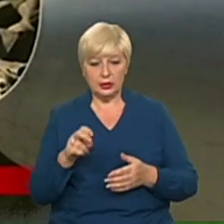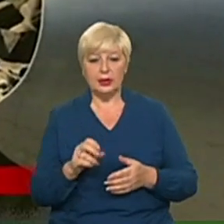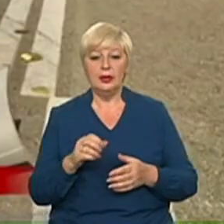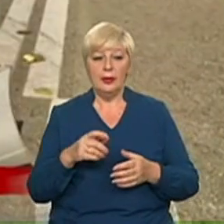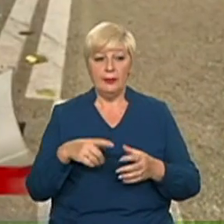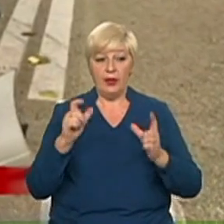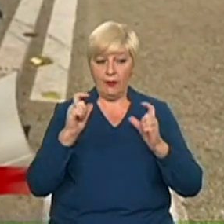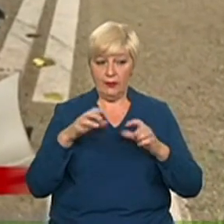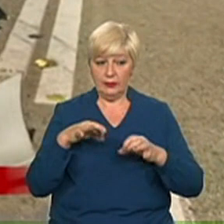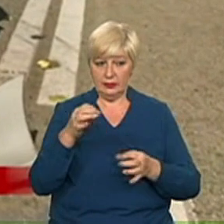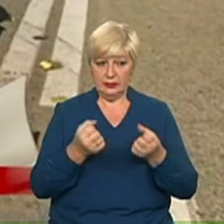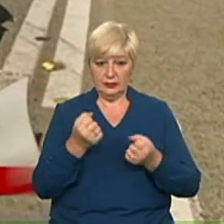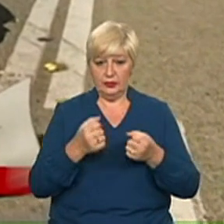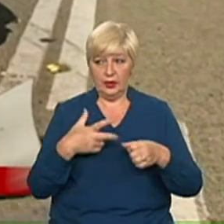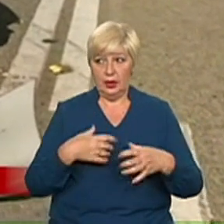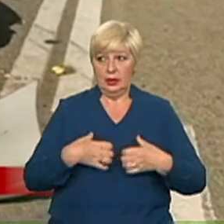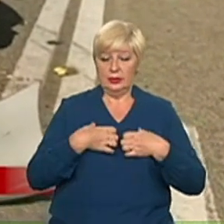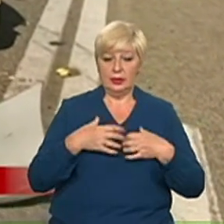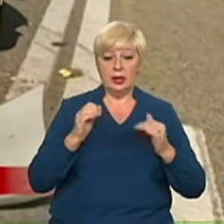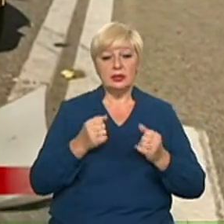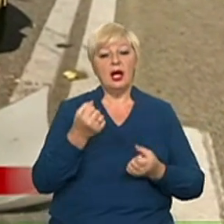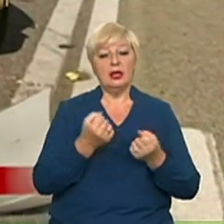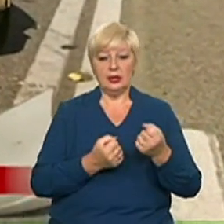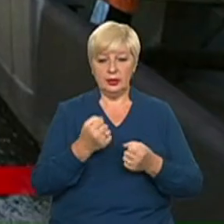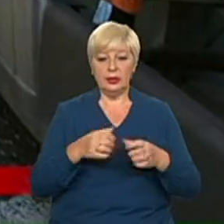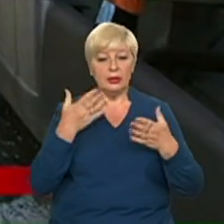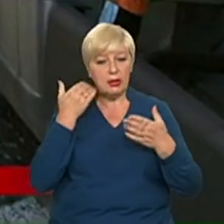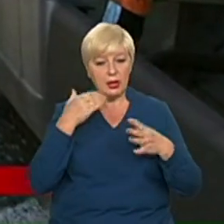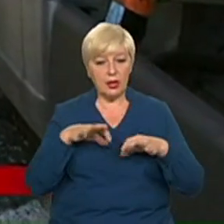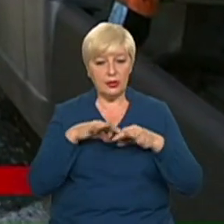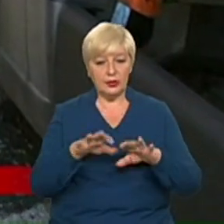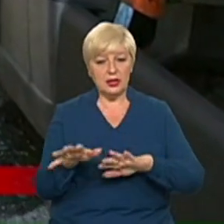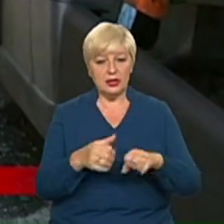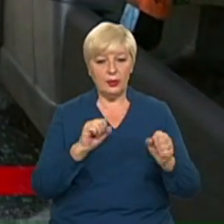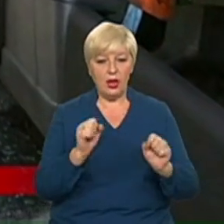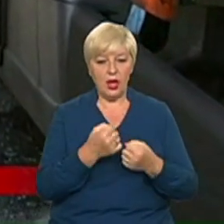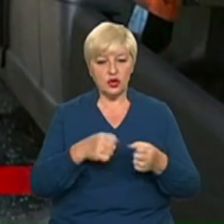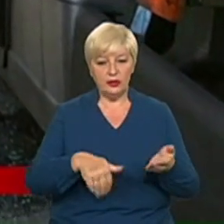Водій вантажівки відбувся переляком, а от кермувальника легковика забрала швидка.